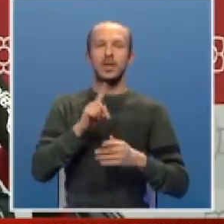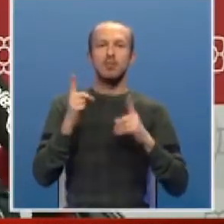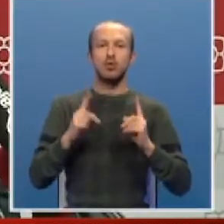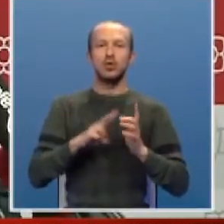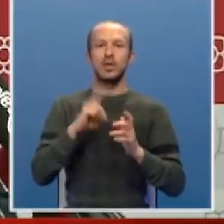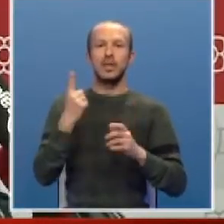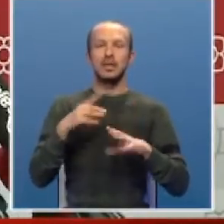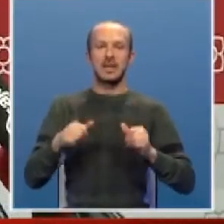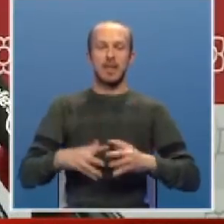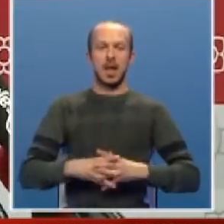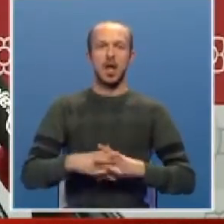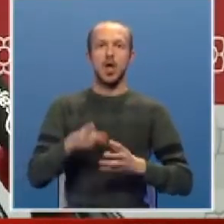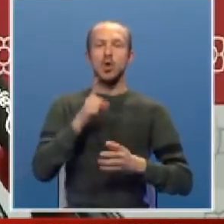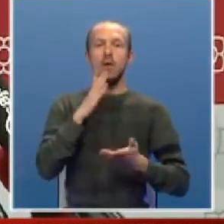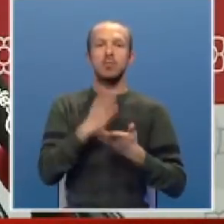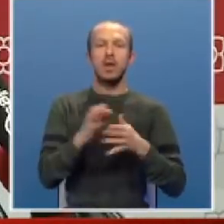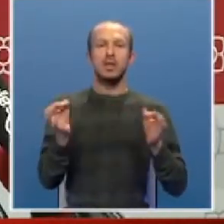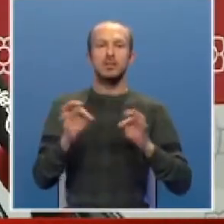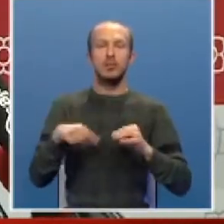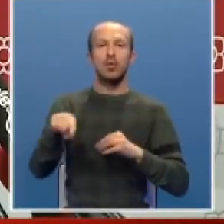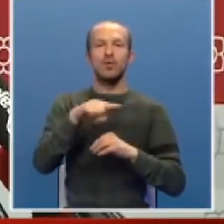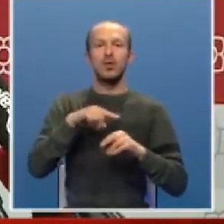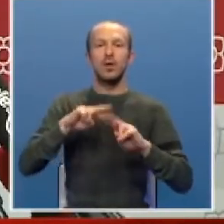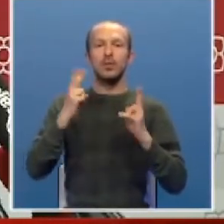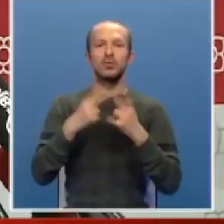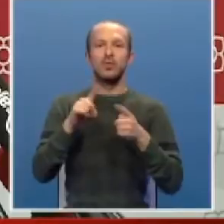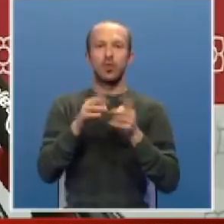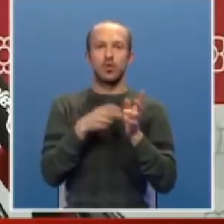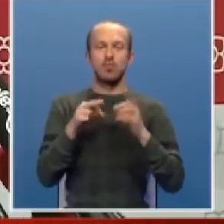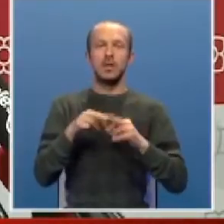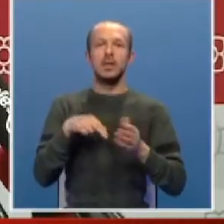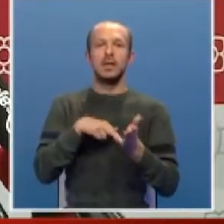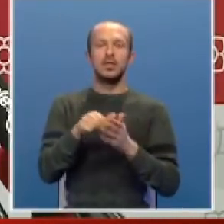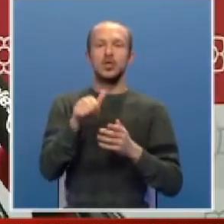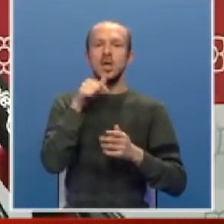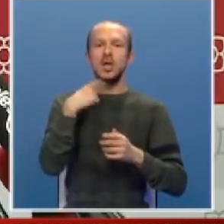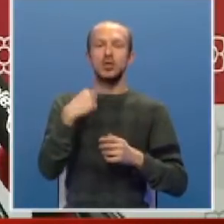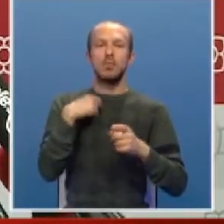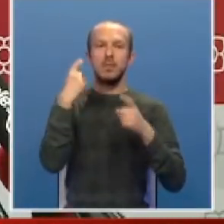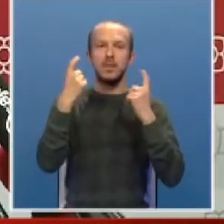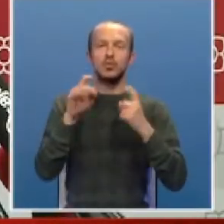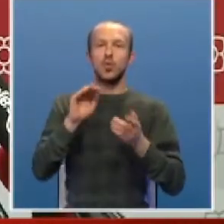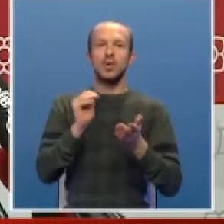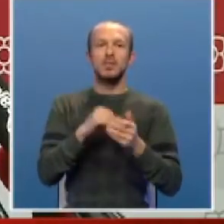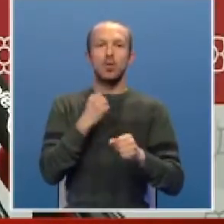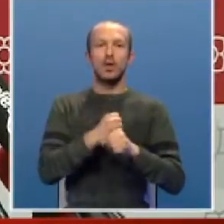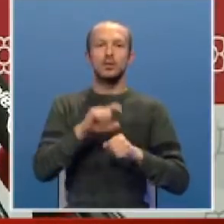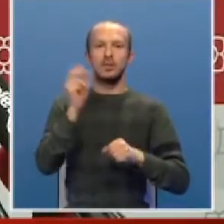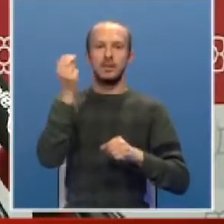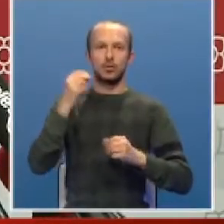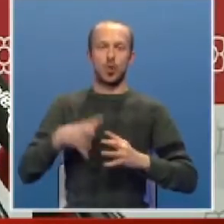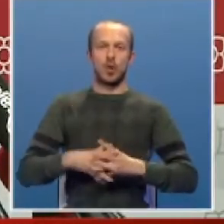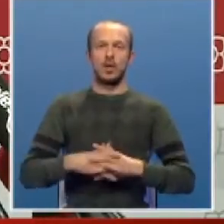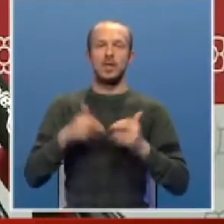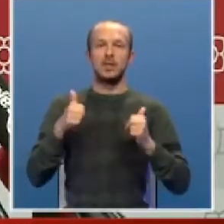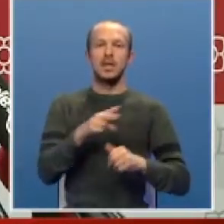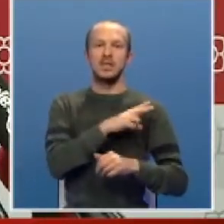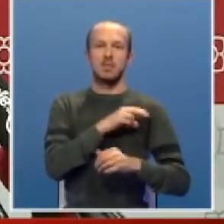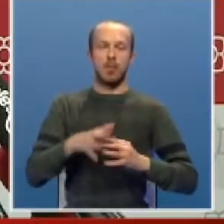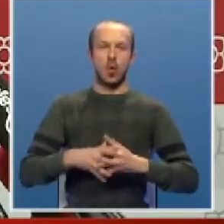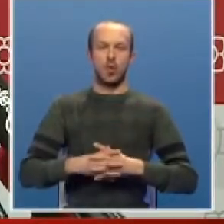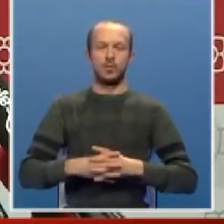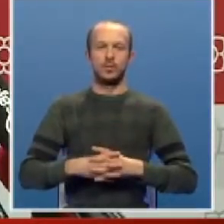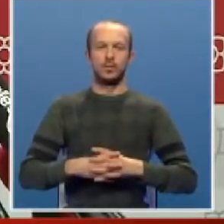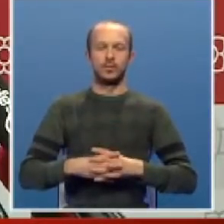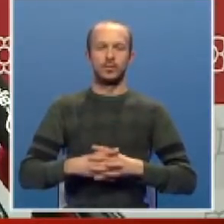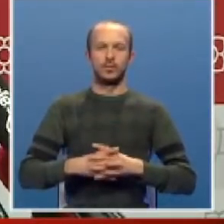postojao ni jedna zemlja koja je bila spremna u okviru Evropskih foruma da izađe i kaže mi mislimo da to ne treba uraditi Republika Srpska. Danas imamo.